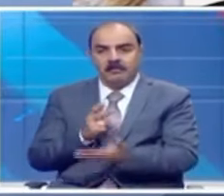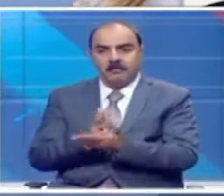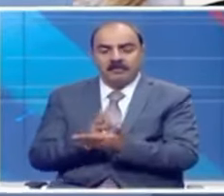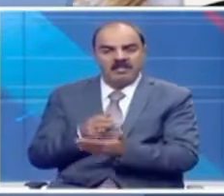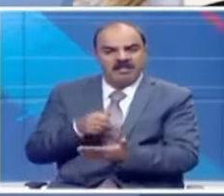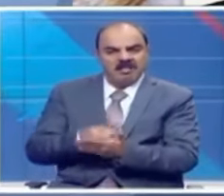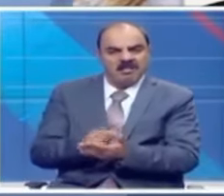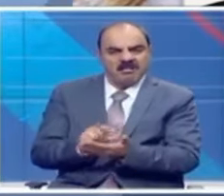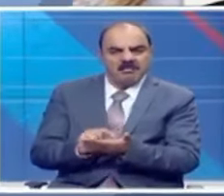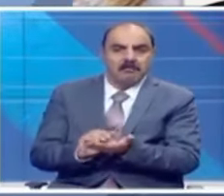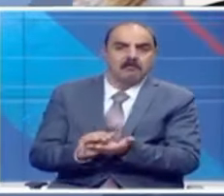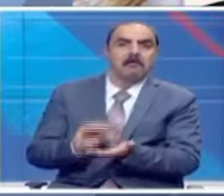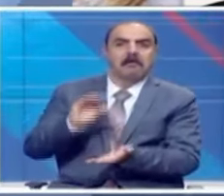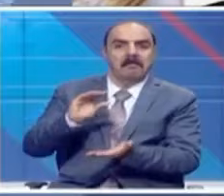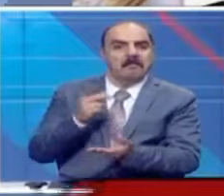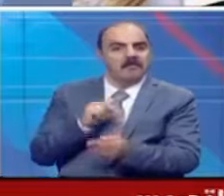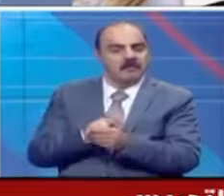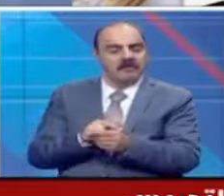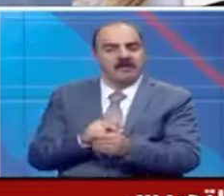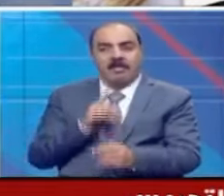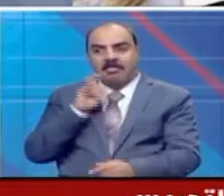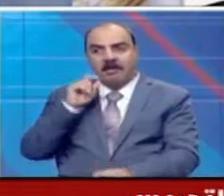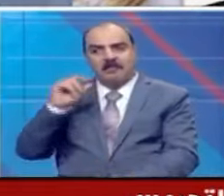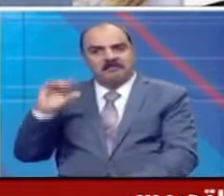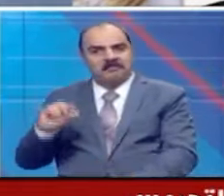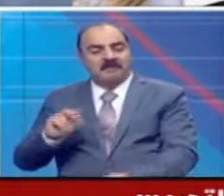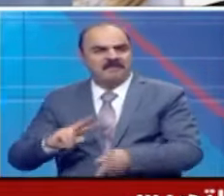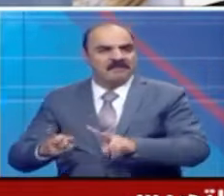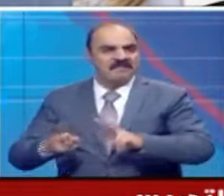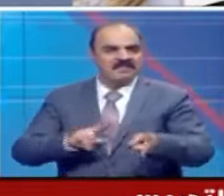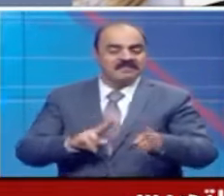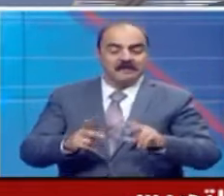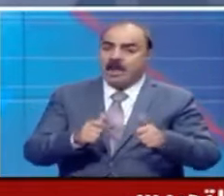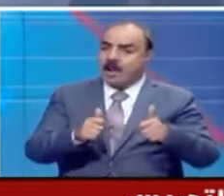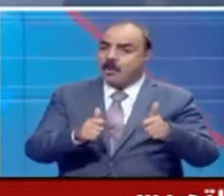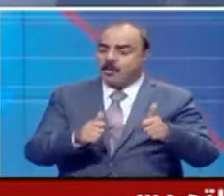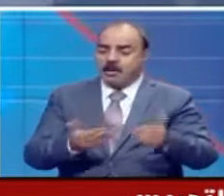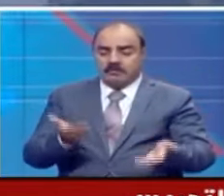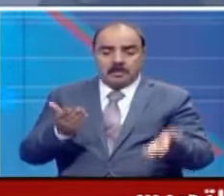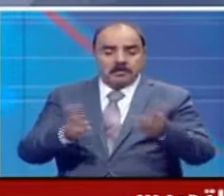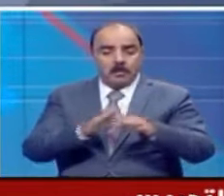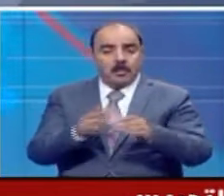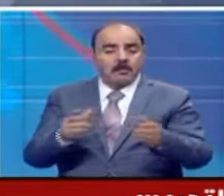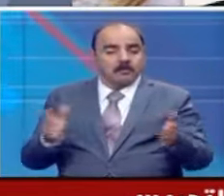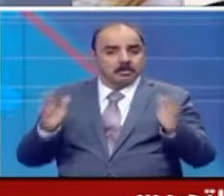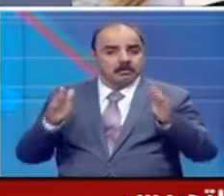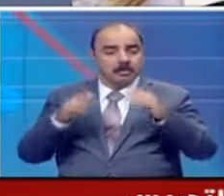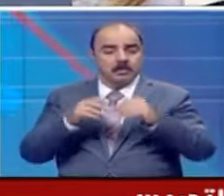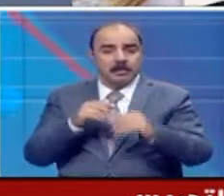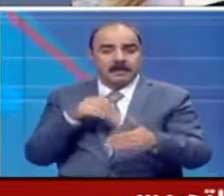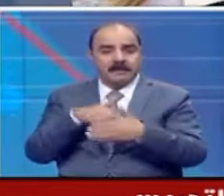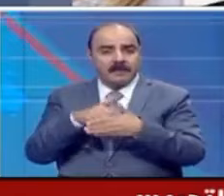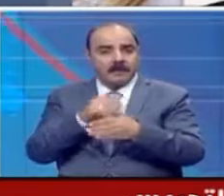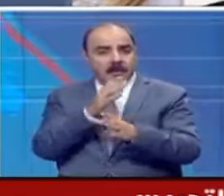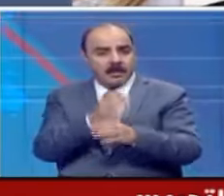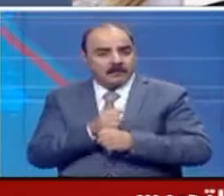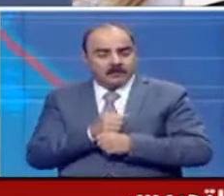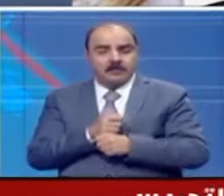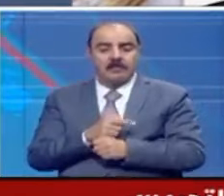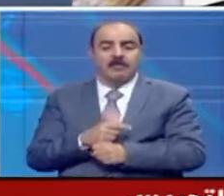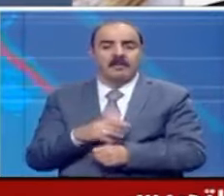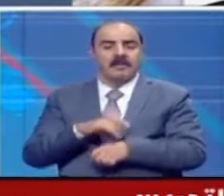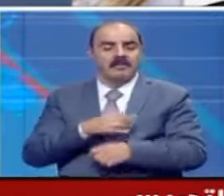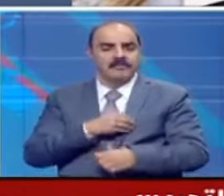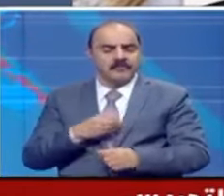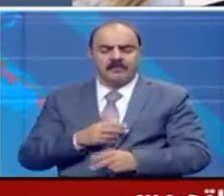الأقصى للإعفاء الضريبي، أو بتتكلم عن بعض المخصصات المالية لنظام التأمين الاجتماعي أو التأمين الصحي